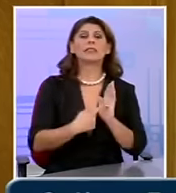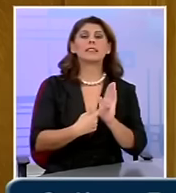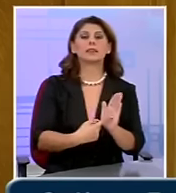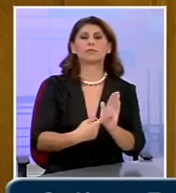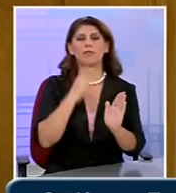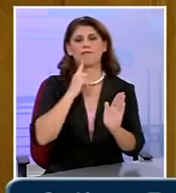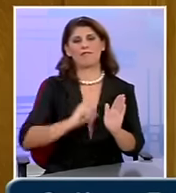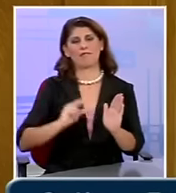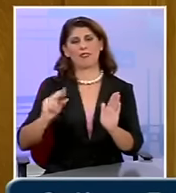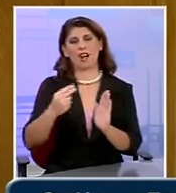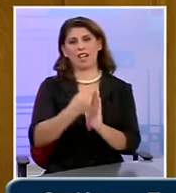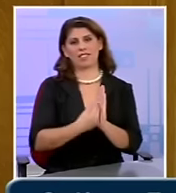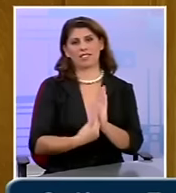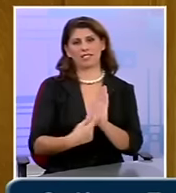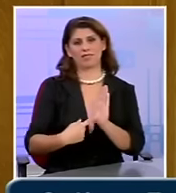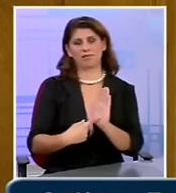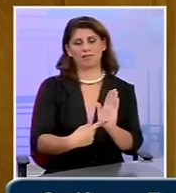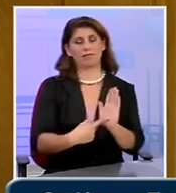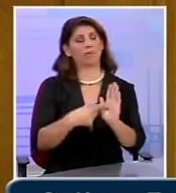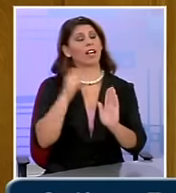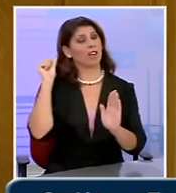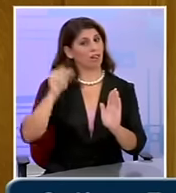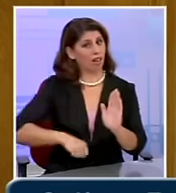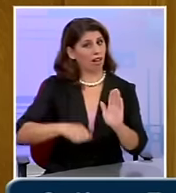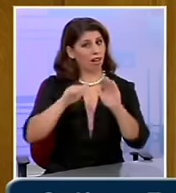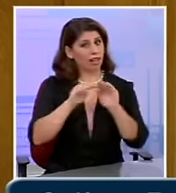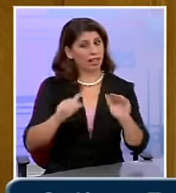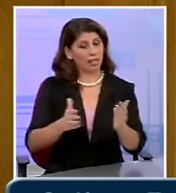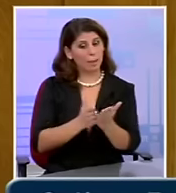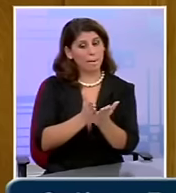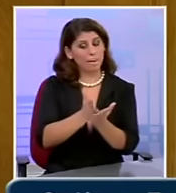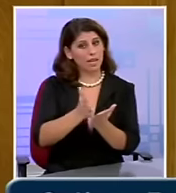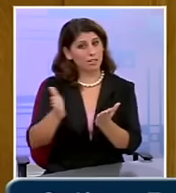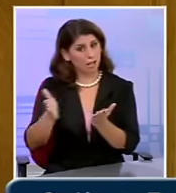αξίες υπέρ της ειρήνης στη Μέση Ανατολή.